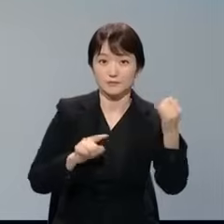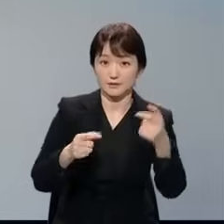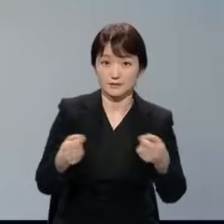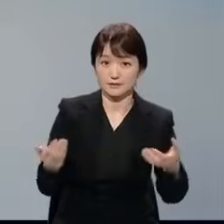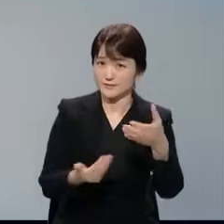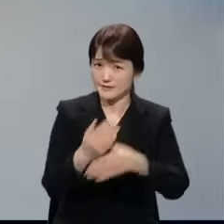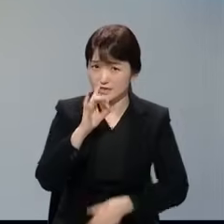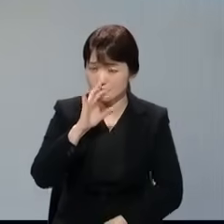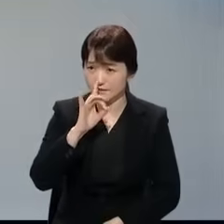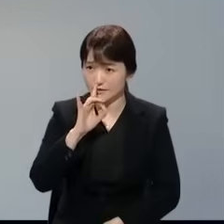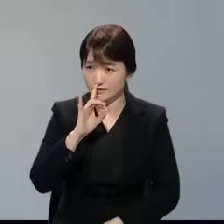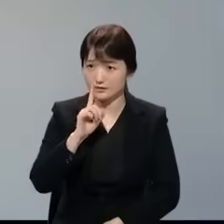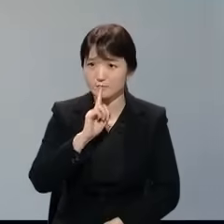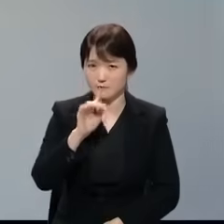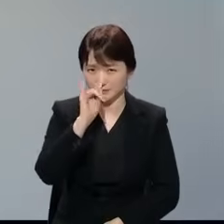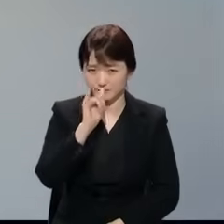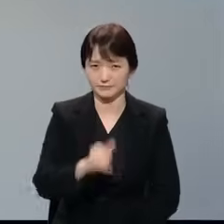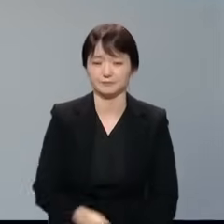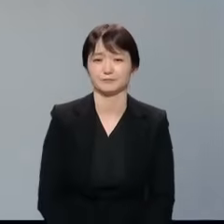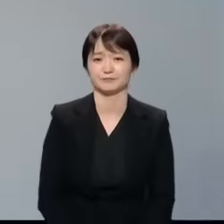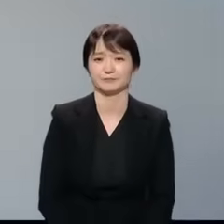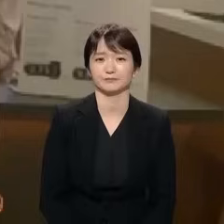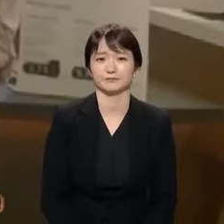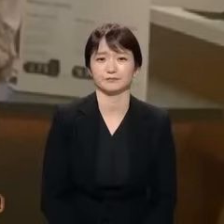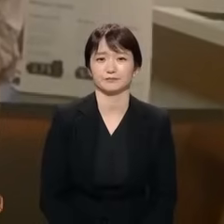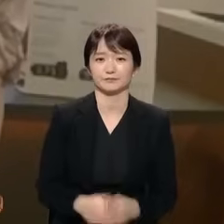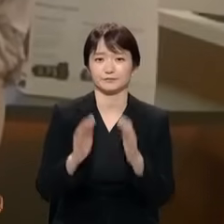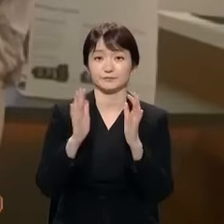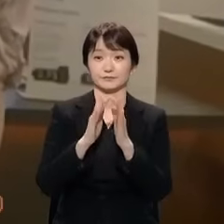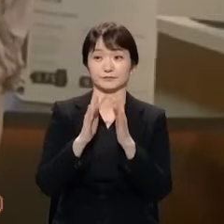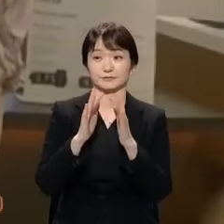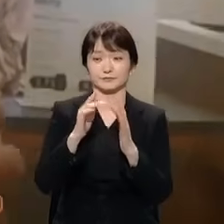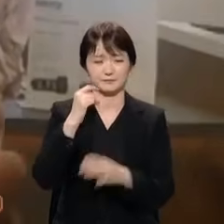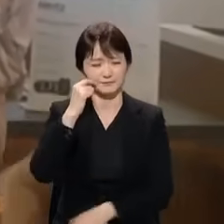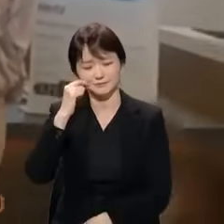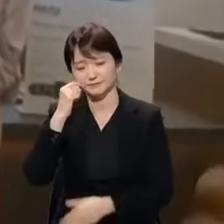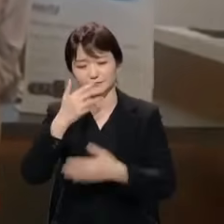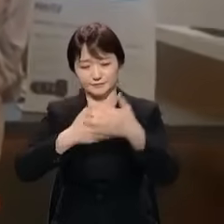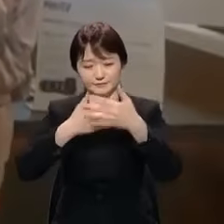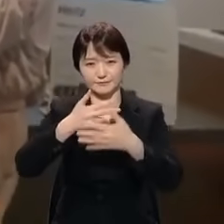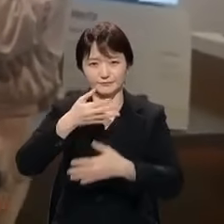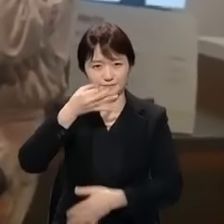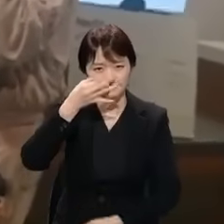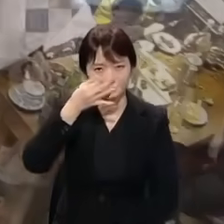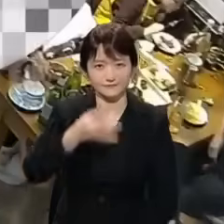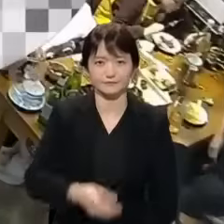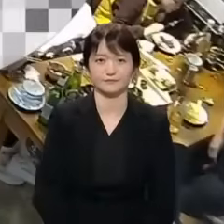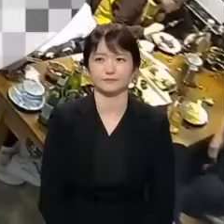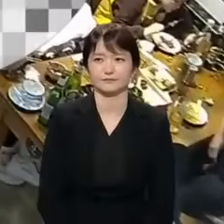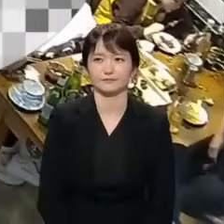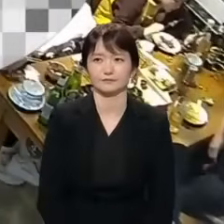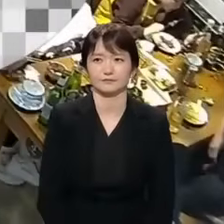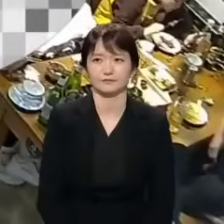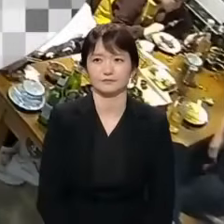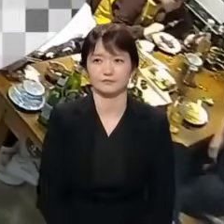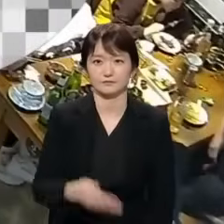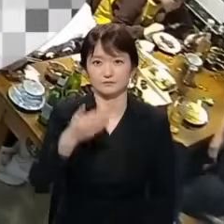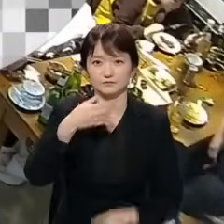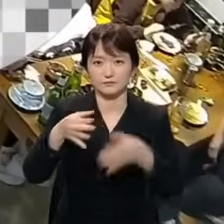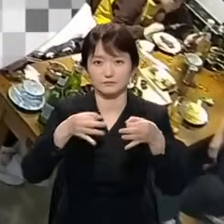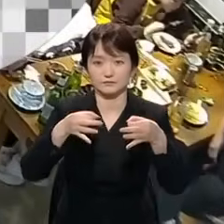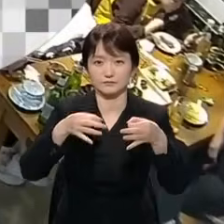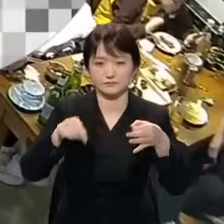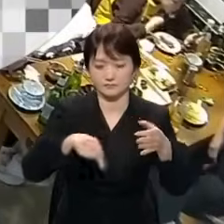일을 벌어서는 안 된다고 호소했습니다. 다음은 최근 온라인에서 화제가 되고 있는 영상 함께 보시죠. 자, 한 식당의